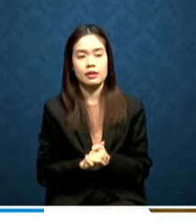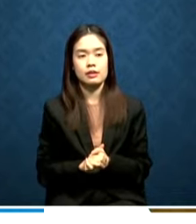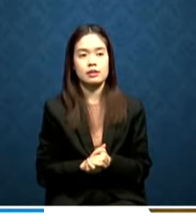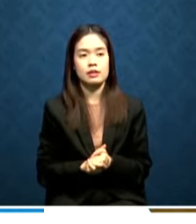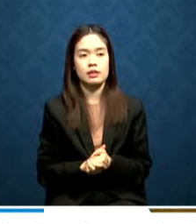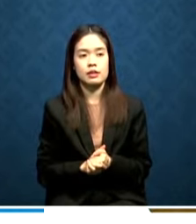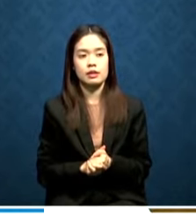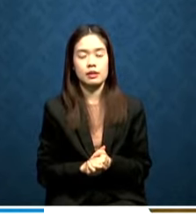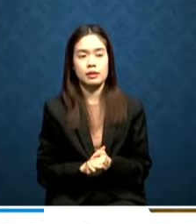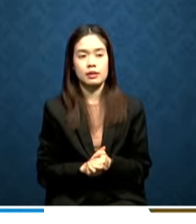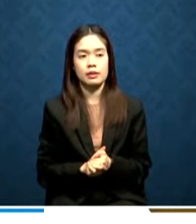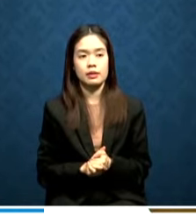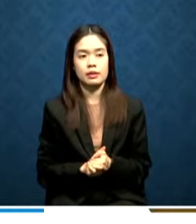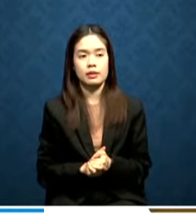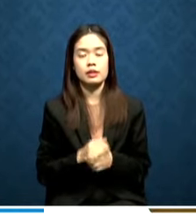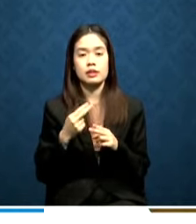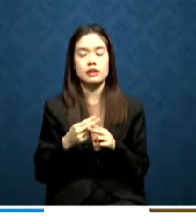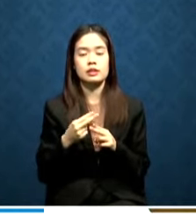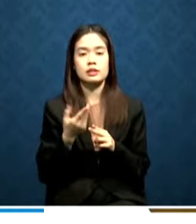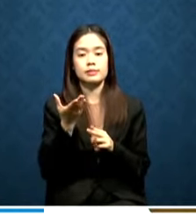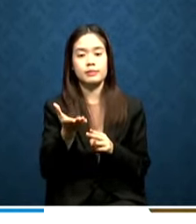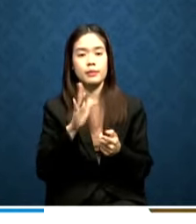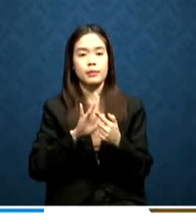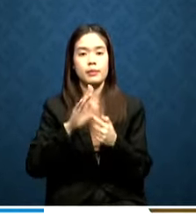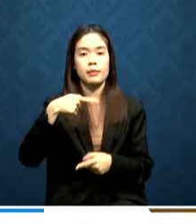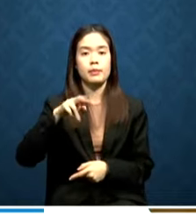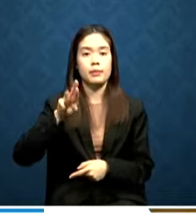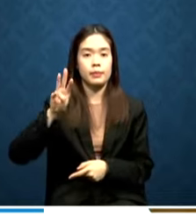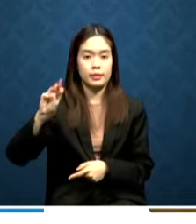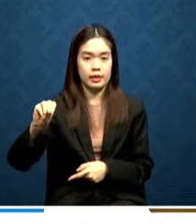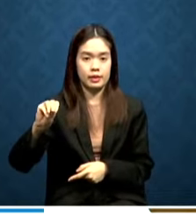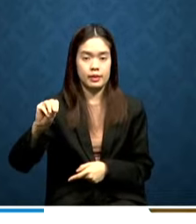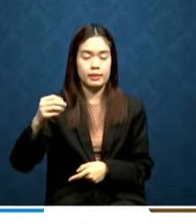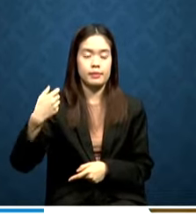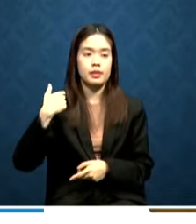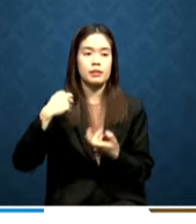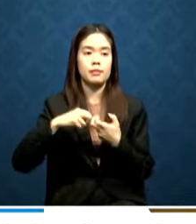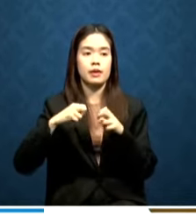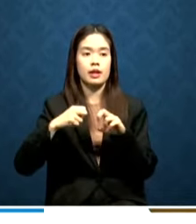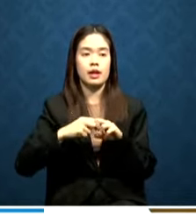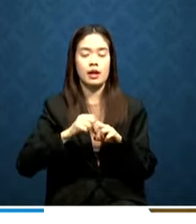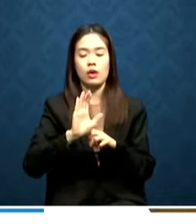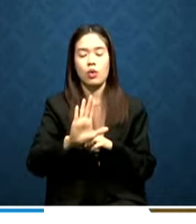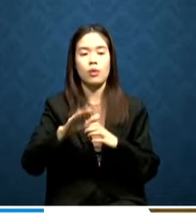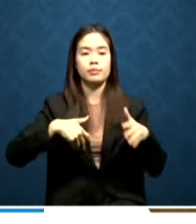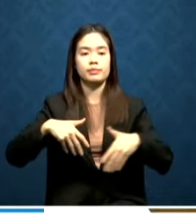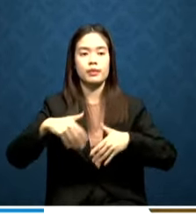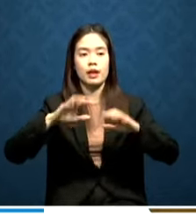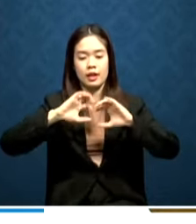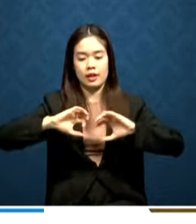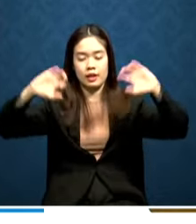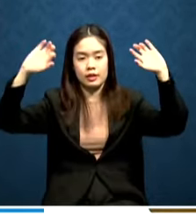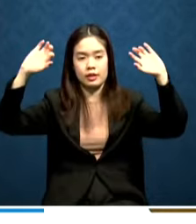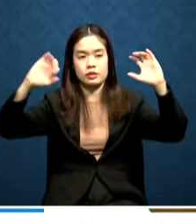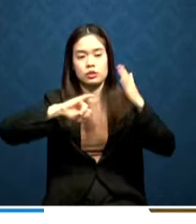ามีประเด็นอย่างนี้ครับท่านเปรมครับเปรมศักดิ์ครับประเด็นก็คือว่าถ้าปัญหาท้องถิ่นเนี่ยรัฐบาลเองสมมติว่